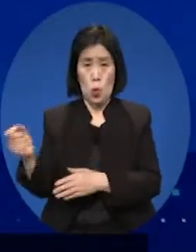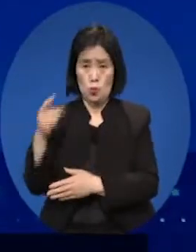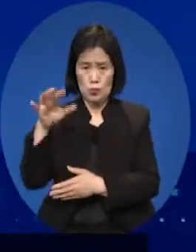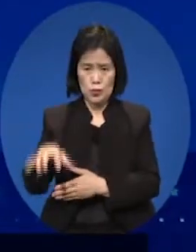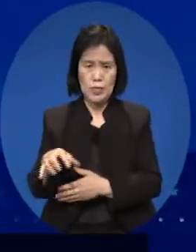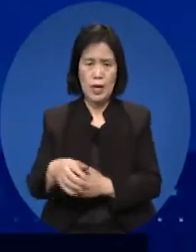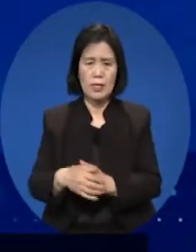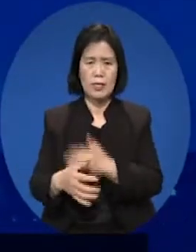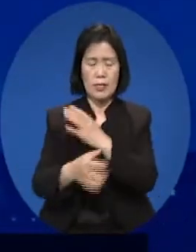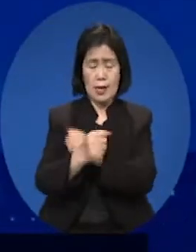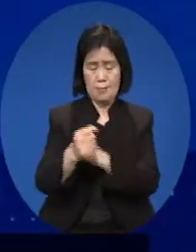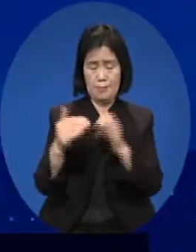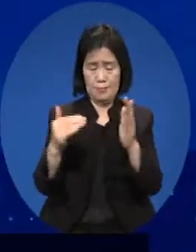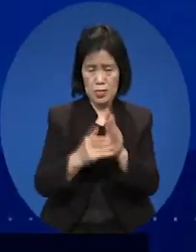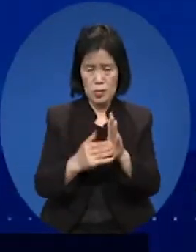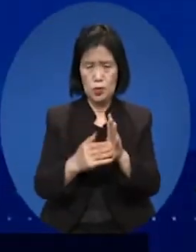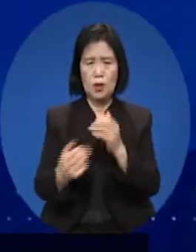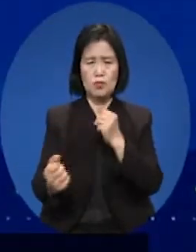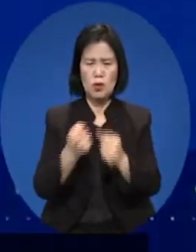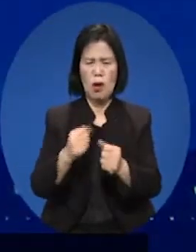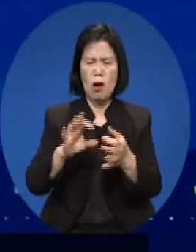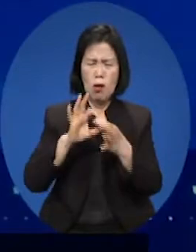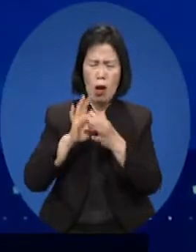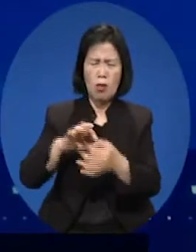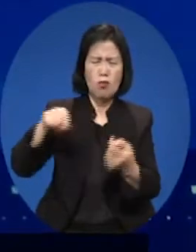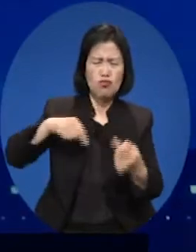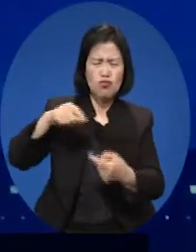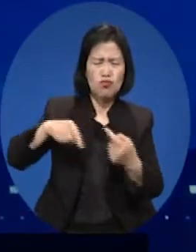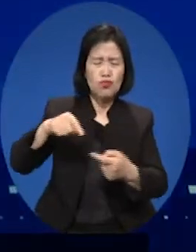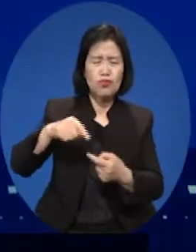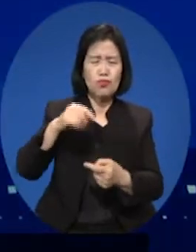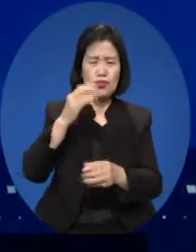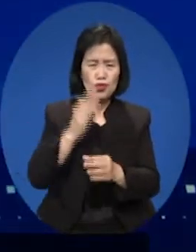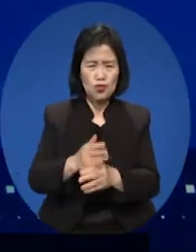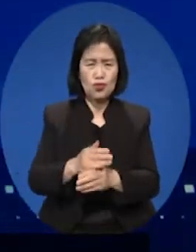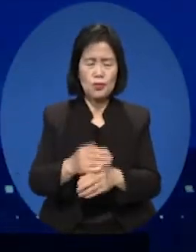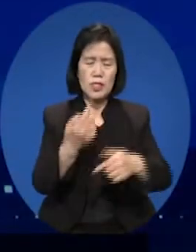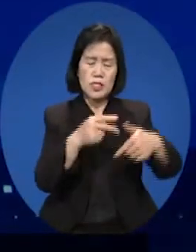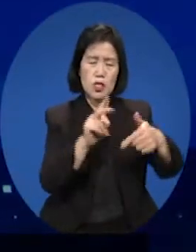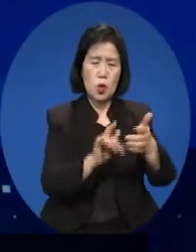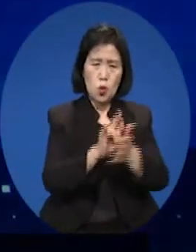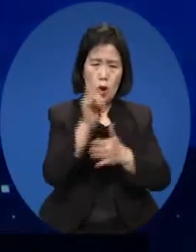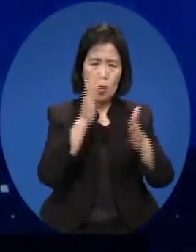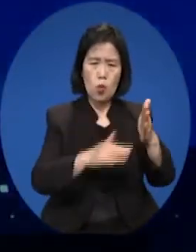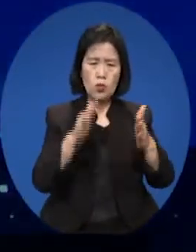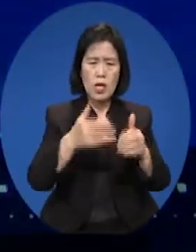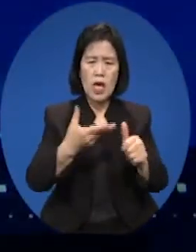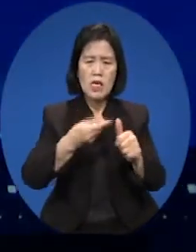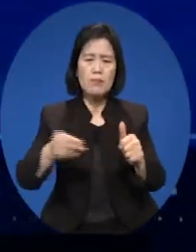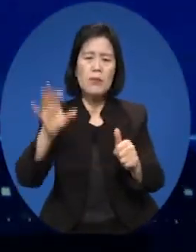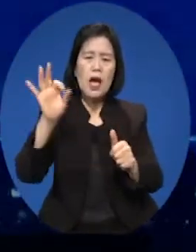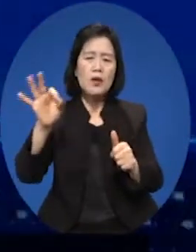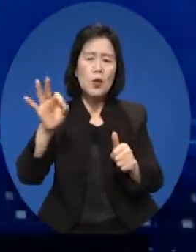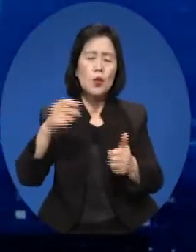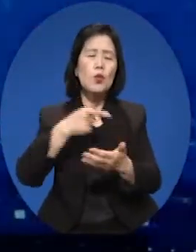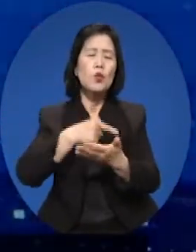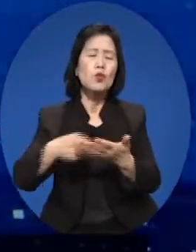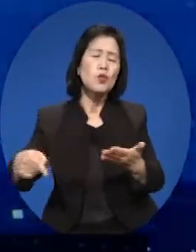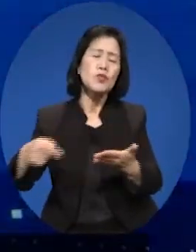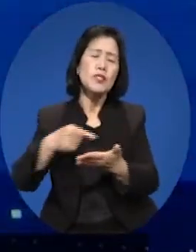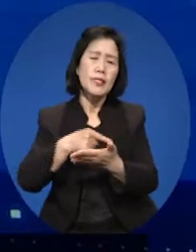어쨌건 계약에 만료 됐는데 계속해서 운영을 하고 있고 이러다 보니까 인천 공항 공사는 임대료가 지금 손실을